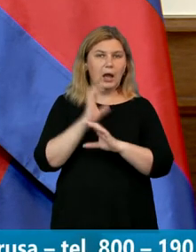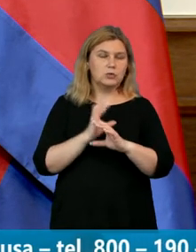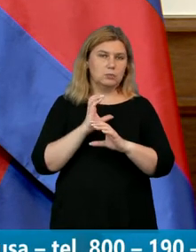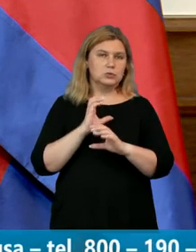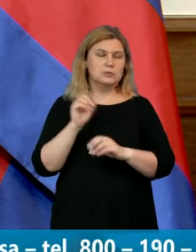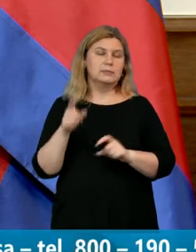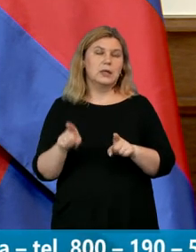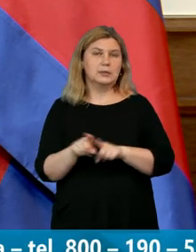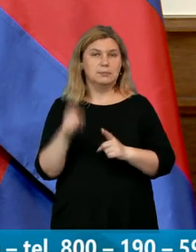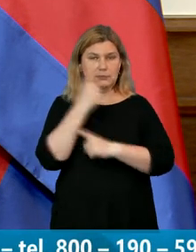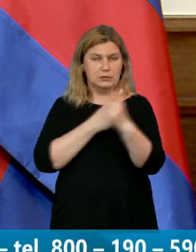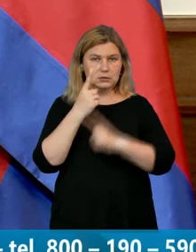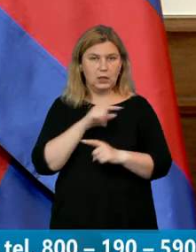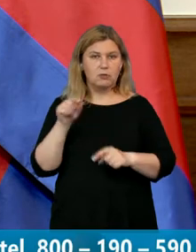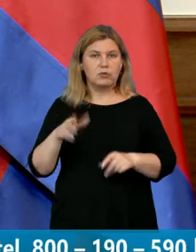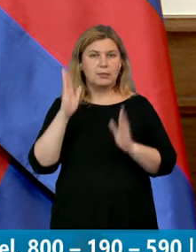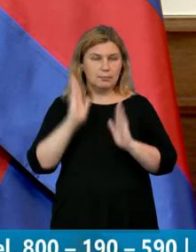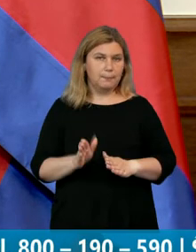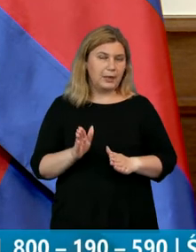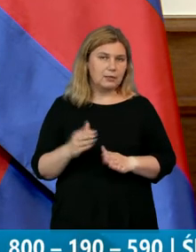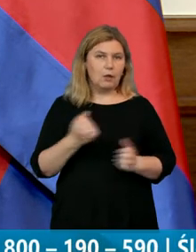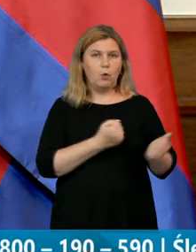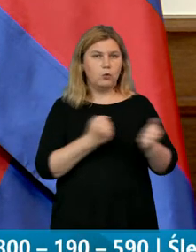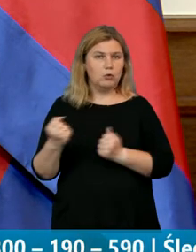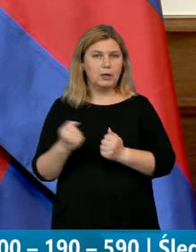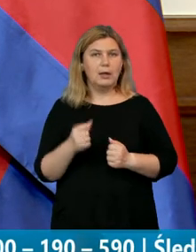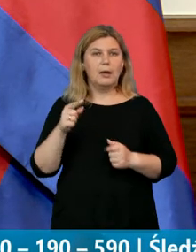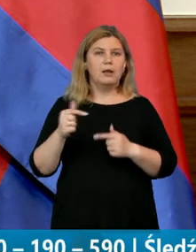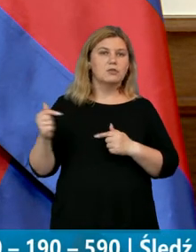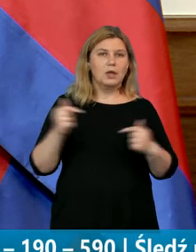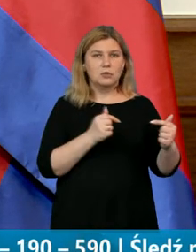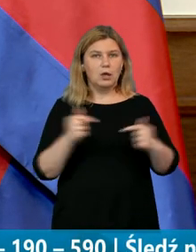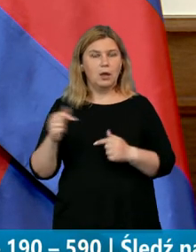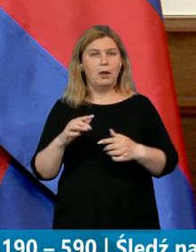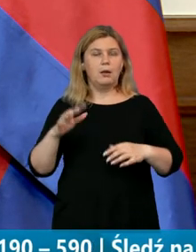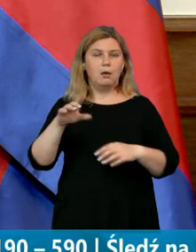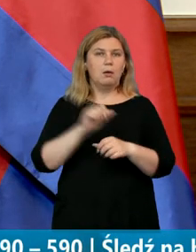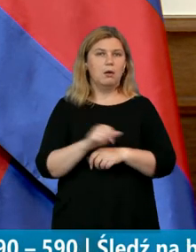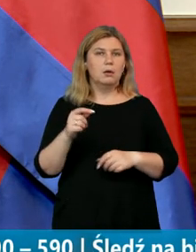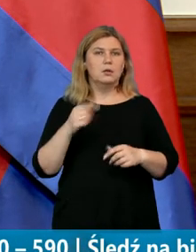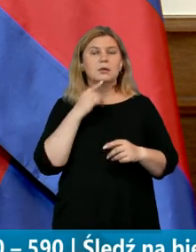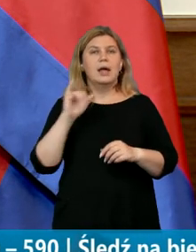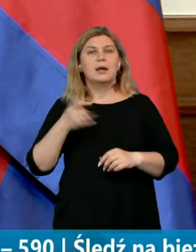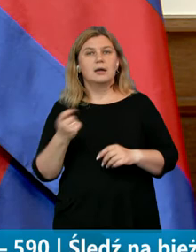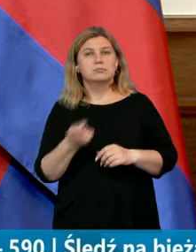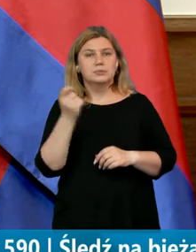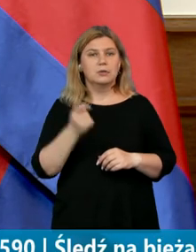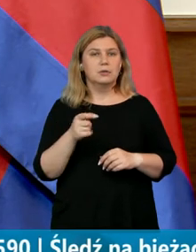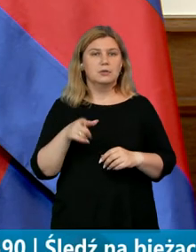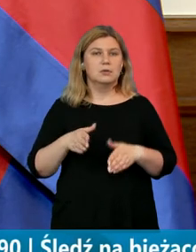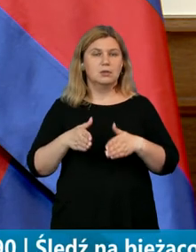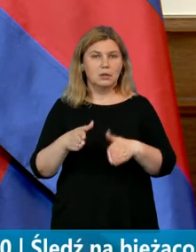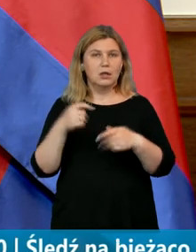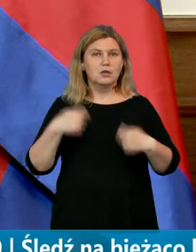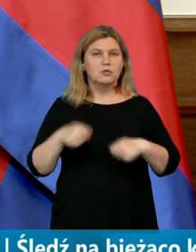miejskiej, więc myślę, że tam linie będą utrzymane, choć pewna dyskusja o siatce połączeń też nas czeka, choćby w kontekście